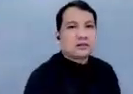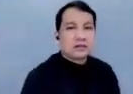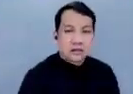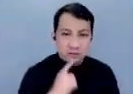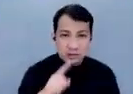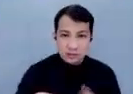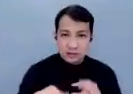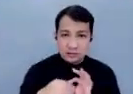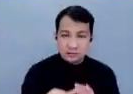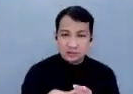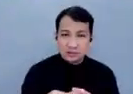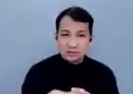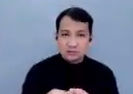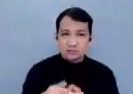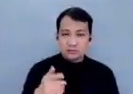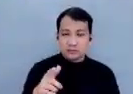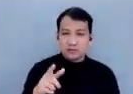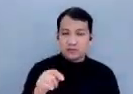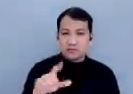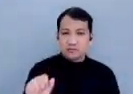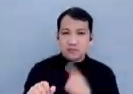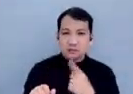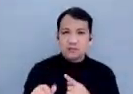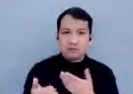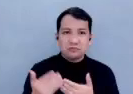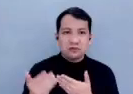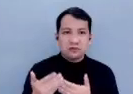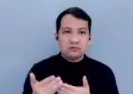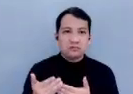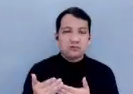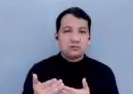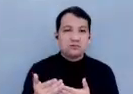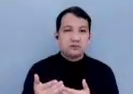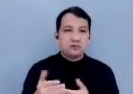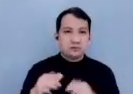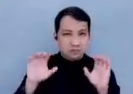10 releases. Merong usually pag spring, may Halloween